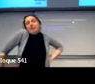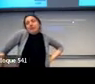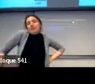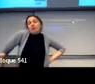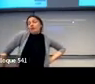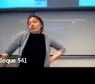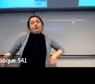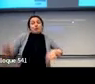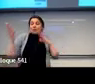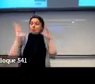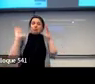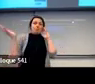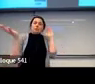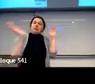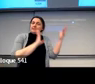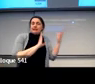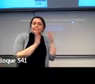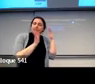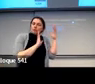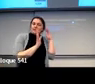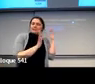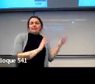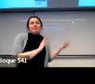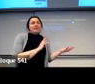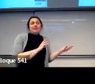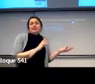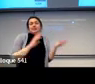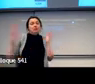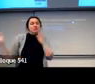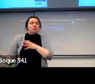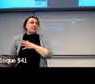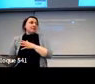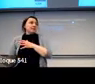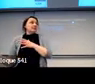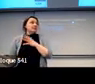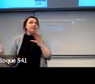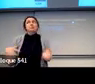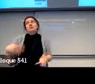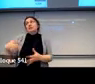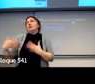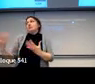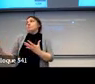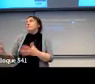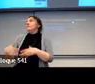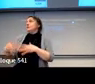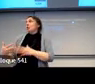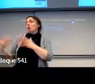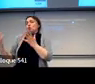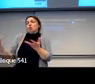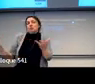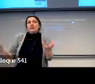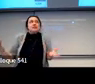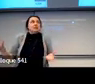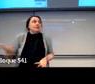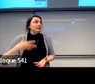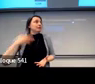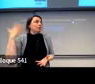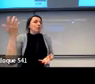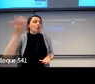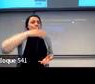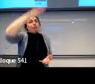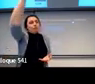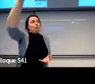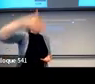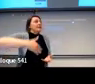Puis, j'ai joué les deux rôles, autrice, adaptatrice et aussi conseillère scientifique. C'était via le rôle de conseillère